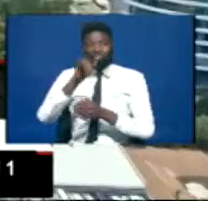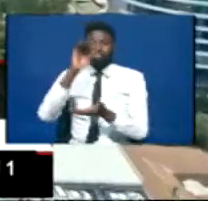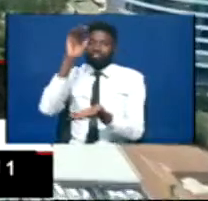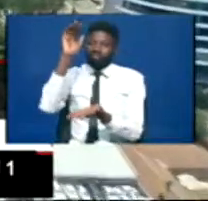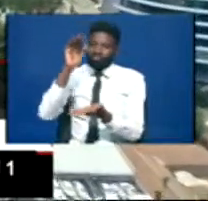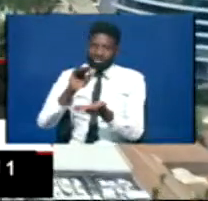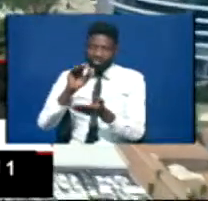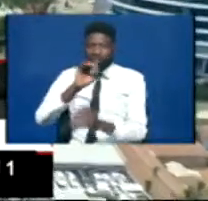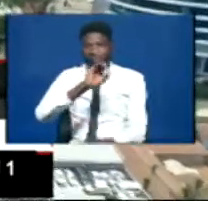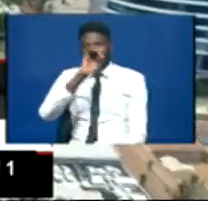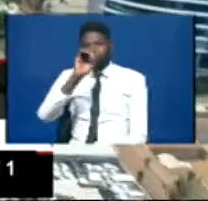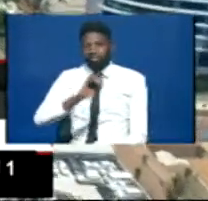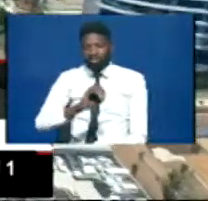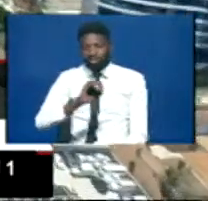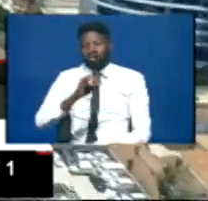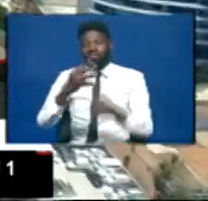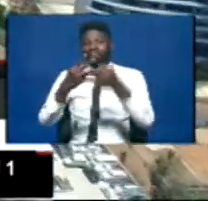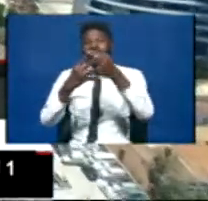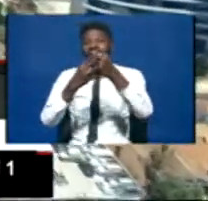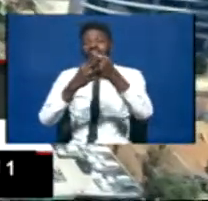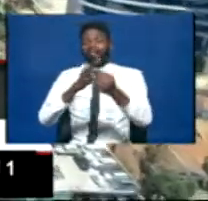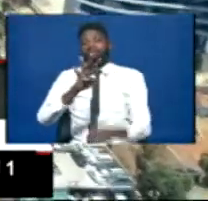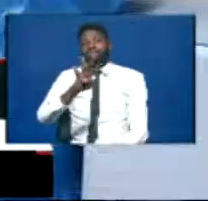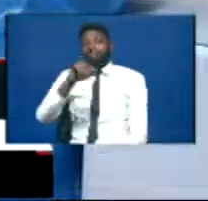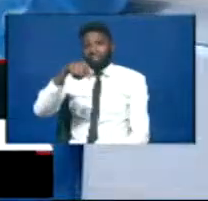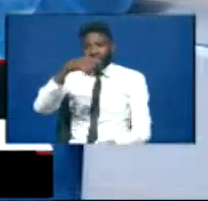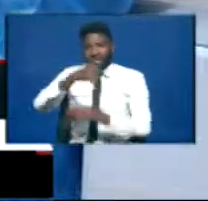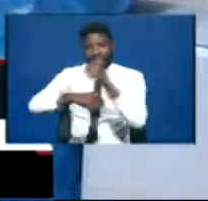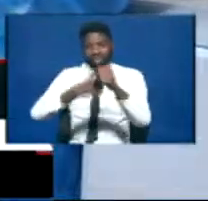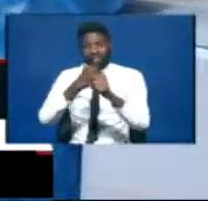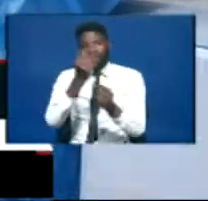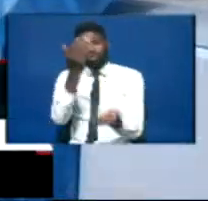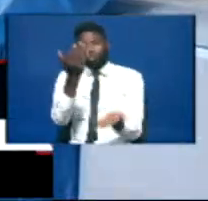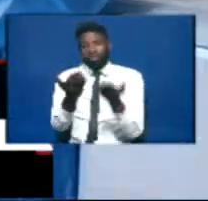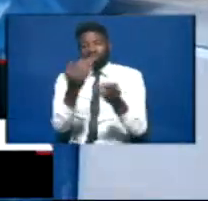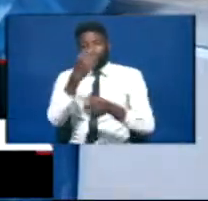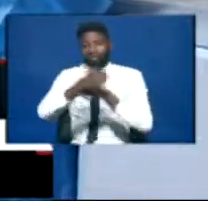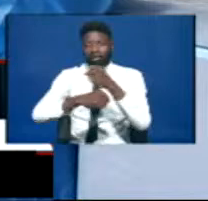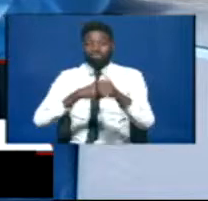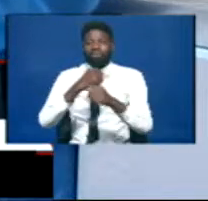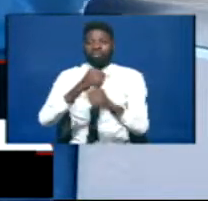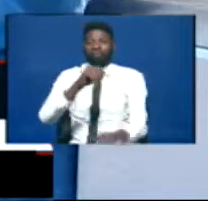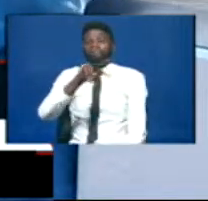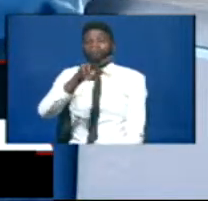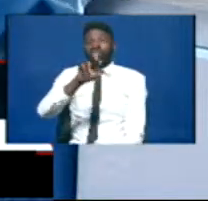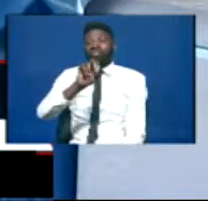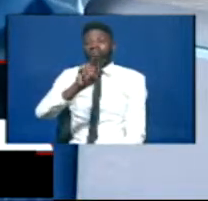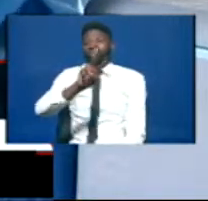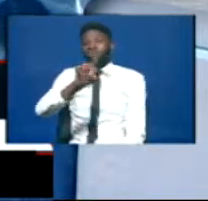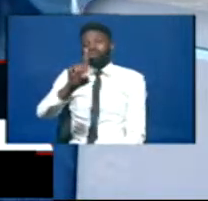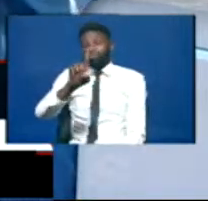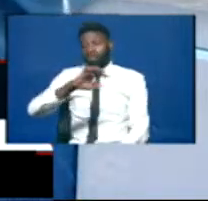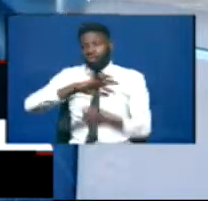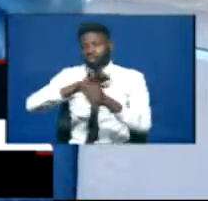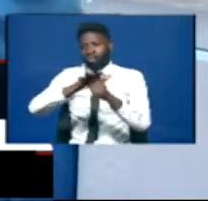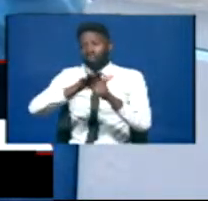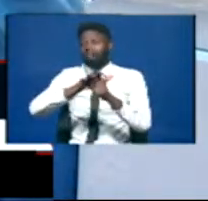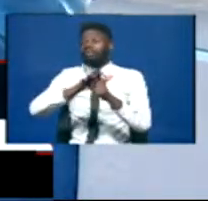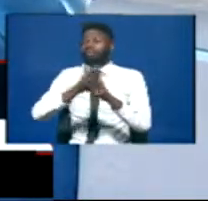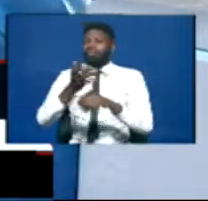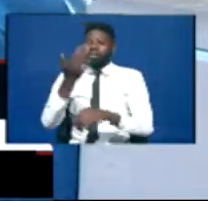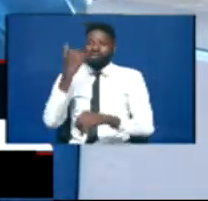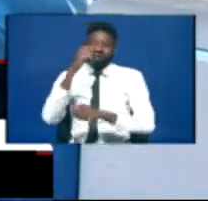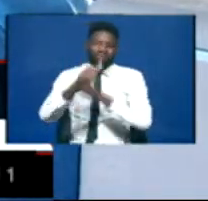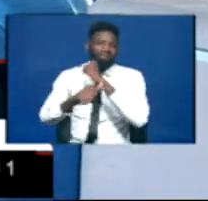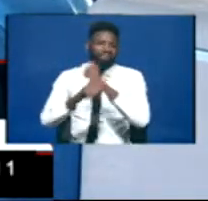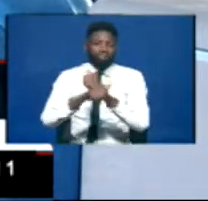takriban 94% mwaka huu ikilinganishwa na mwaka 2021 ambapo janga hilo lilikuwa hatari zaidi.